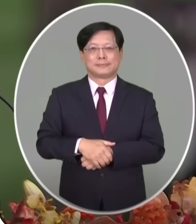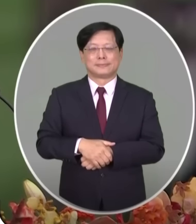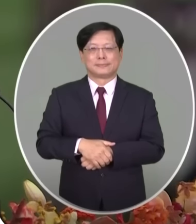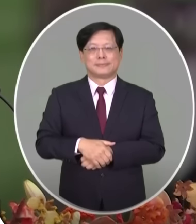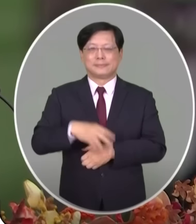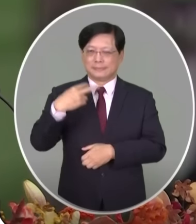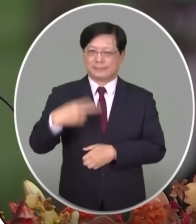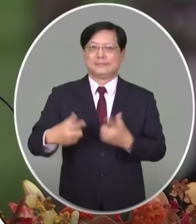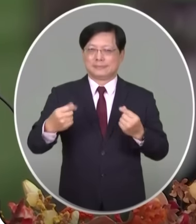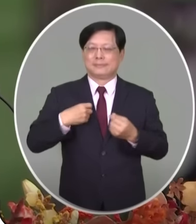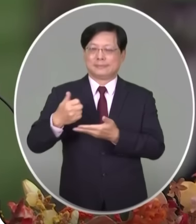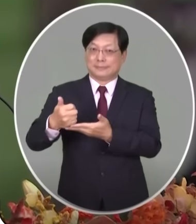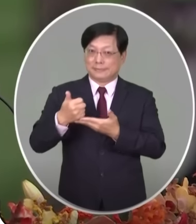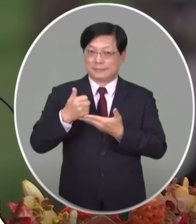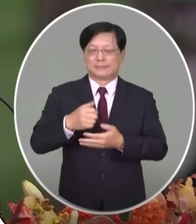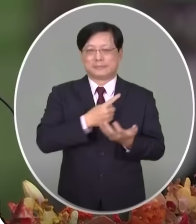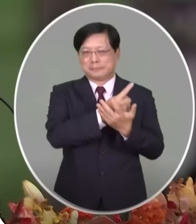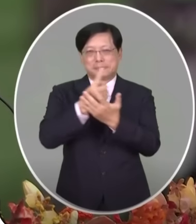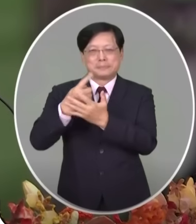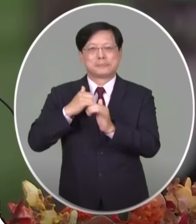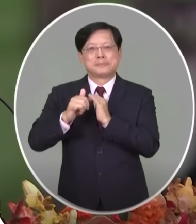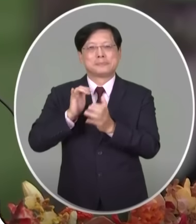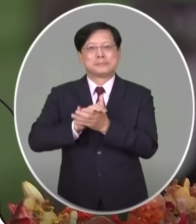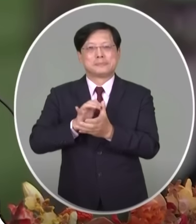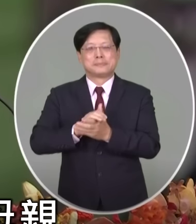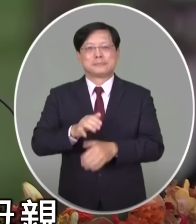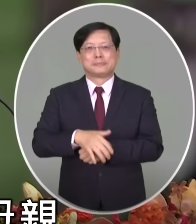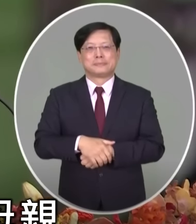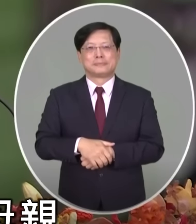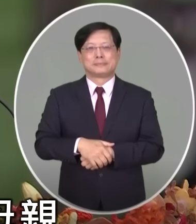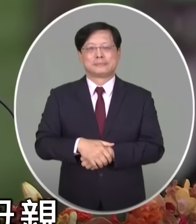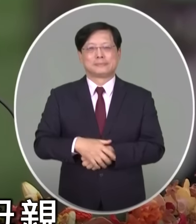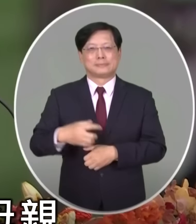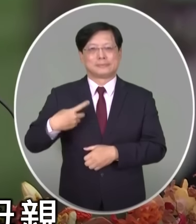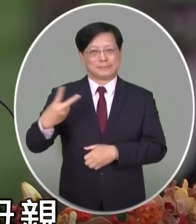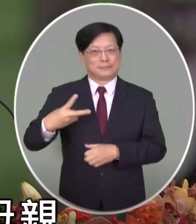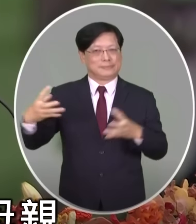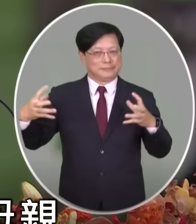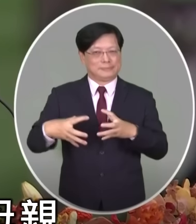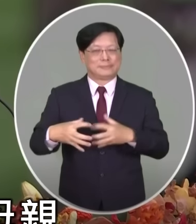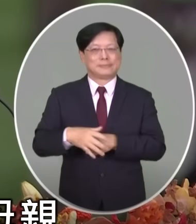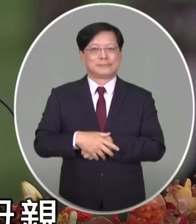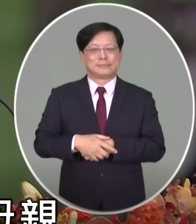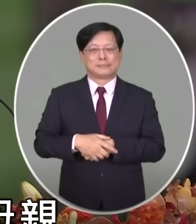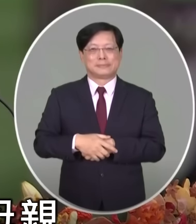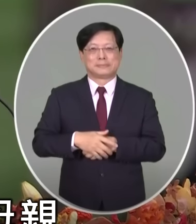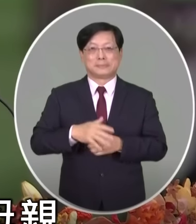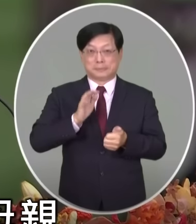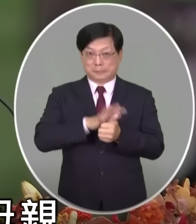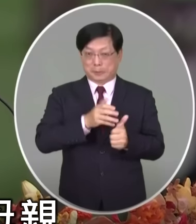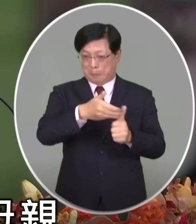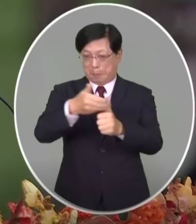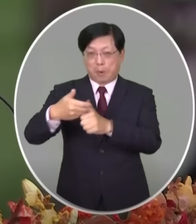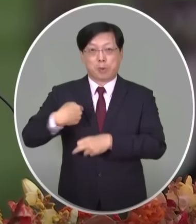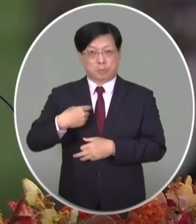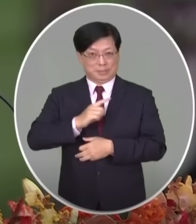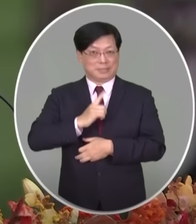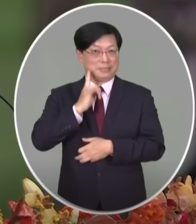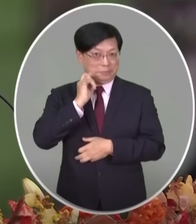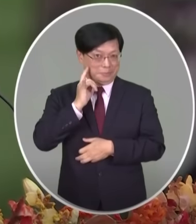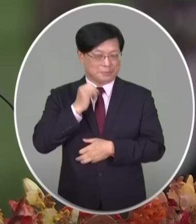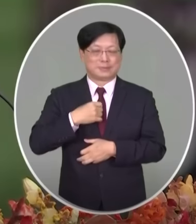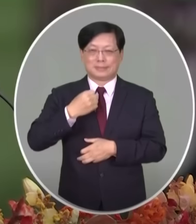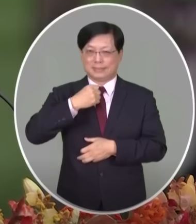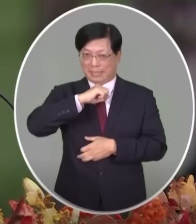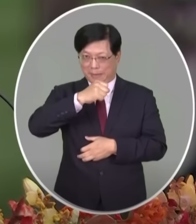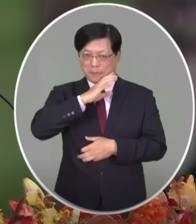我也要邀请每一位国人和我一起为孕育你我的母亲台湾